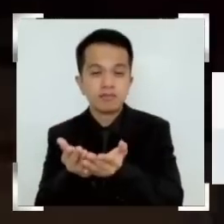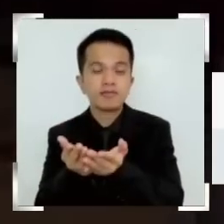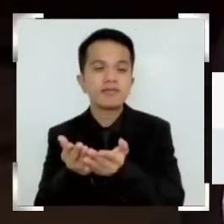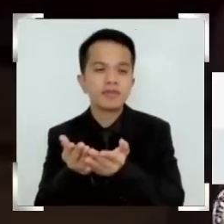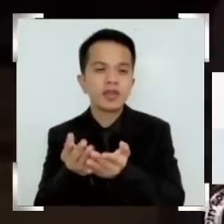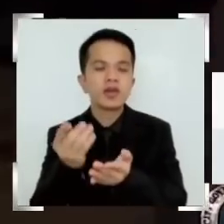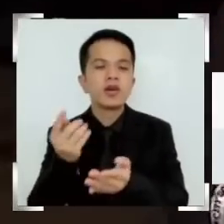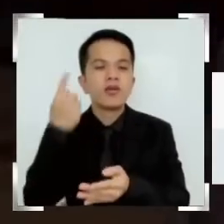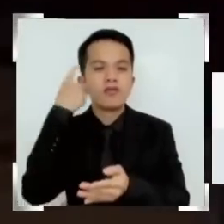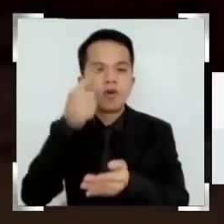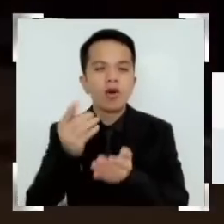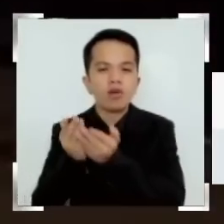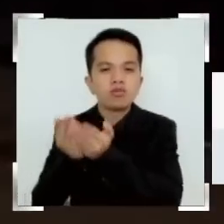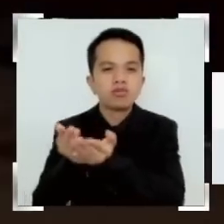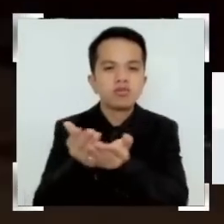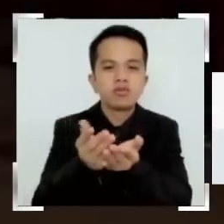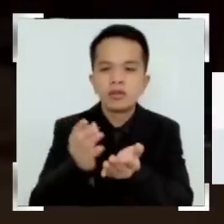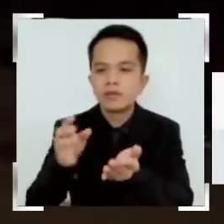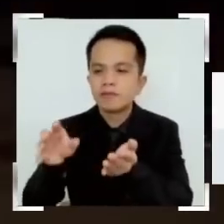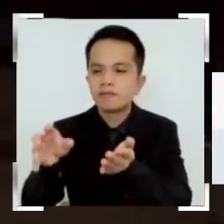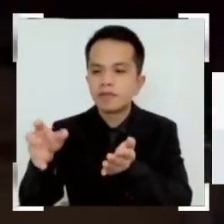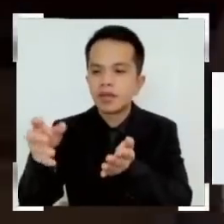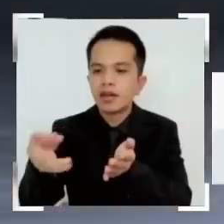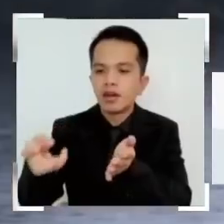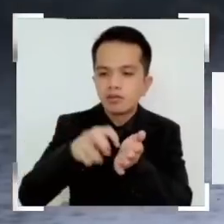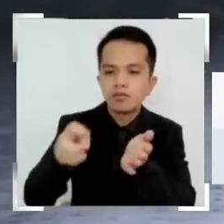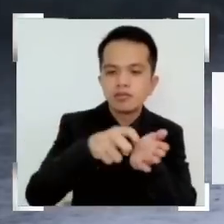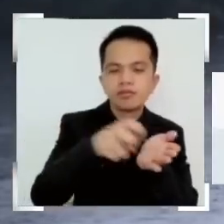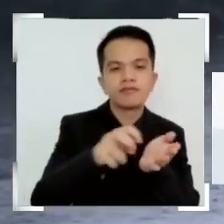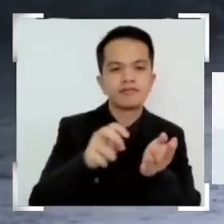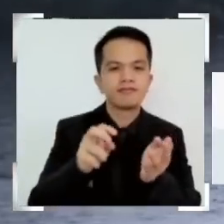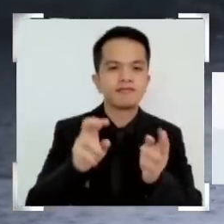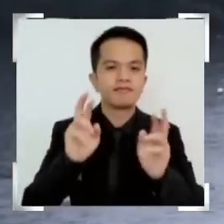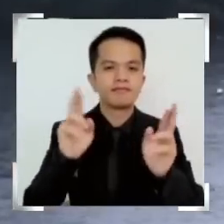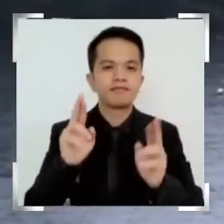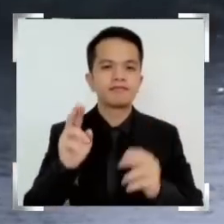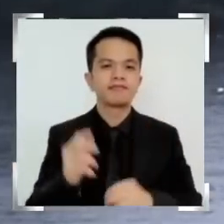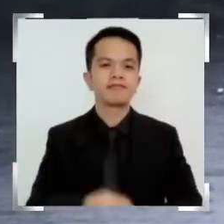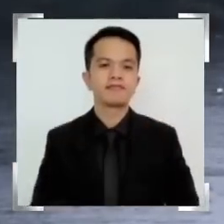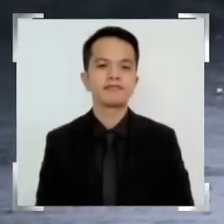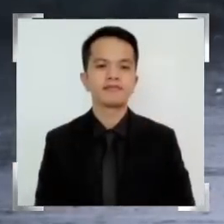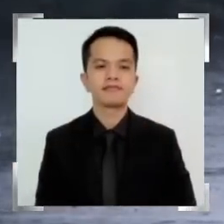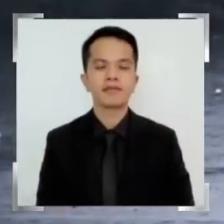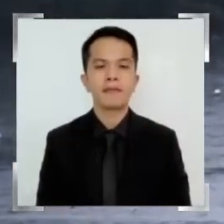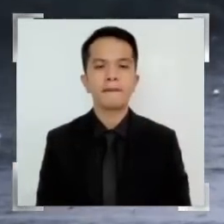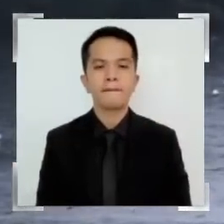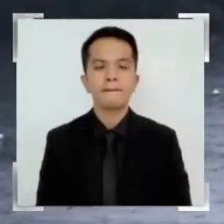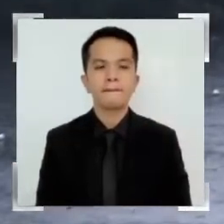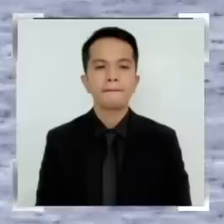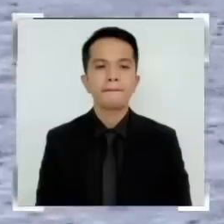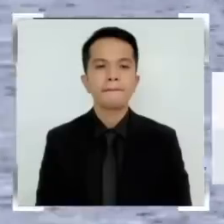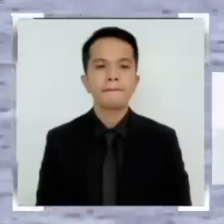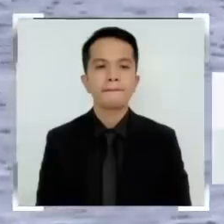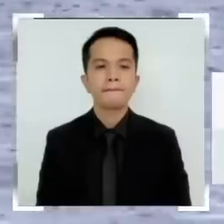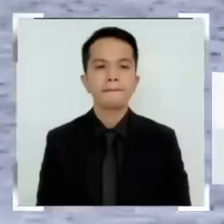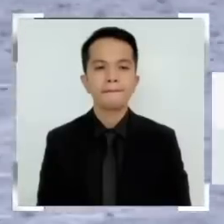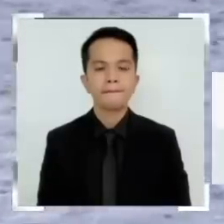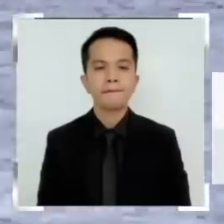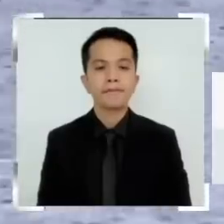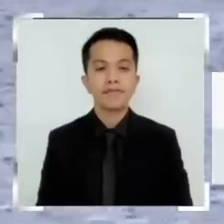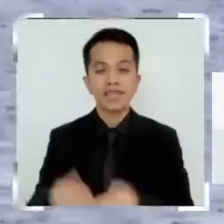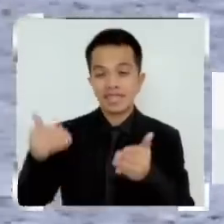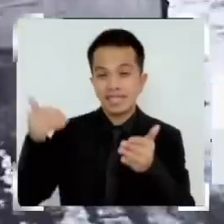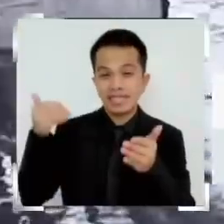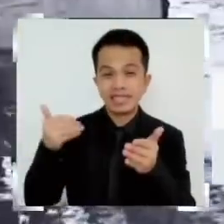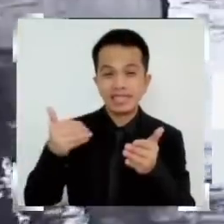na pag-responde sa mga mabababang lugar. Bago pa man pumasok sa Philippine Area of Responsibility ang